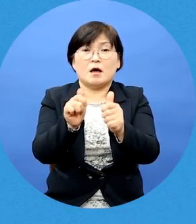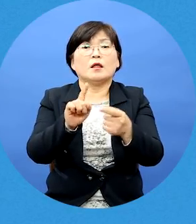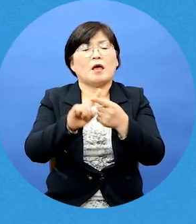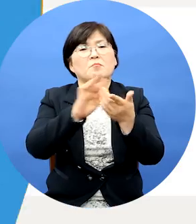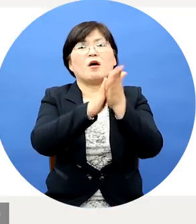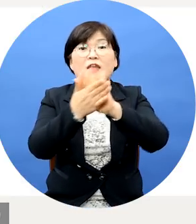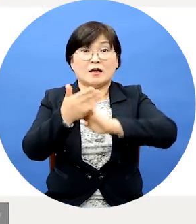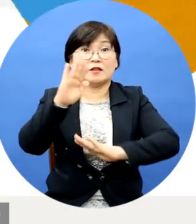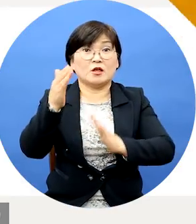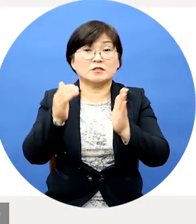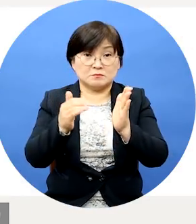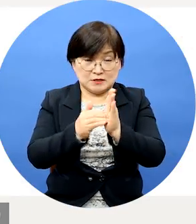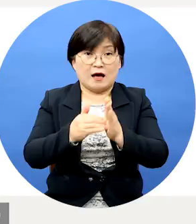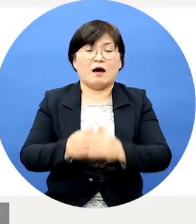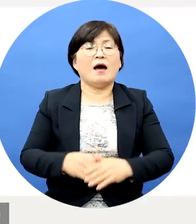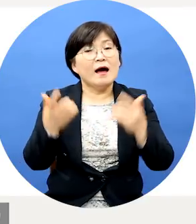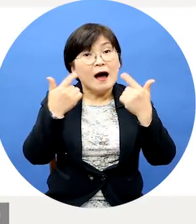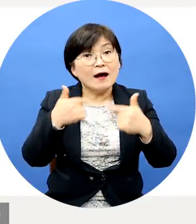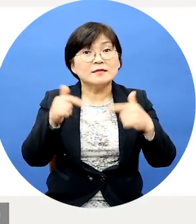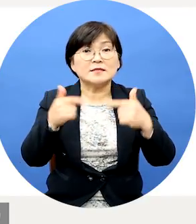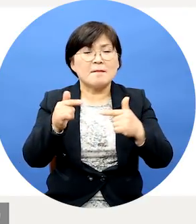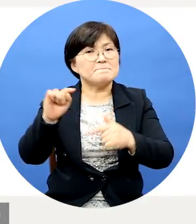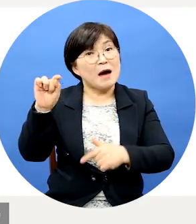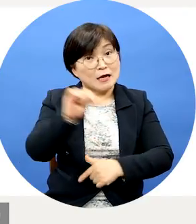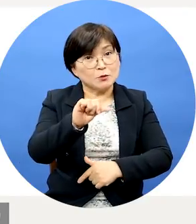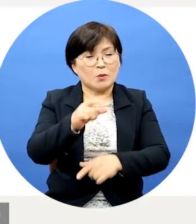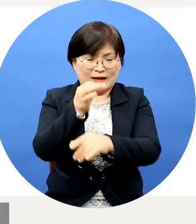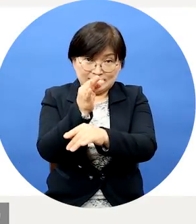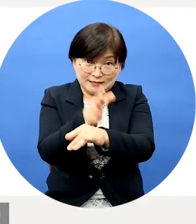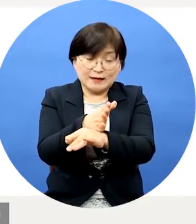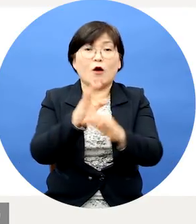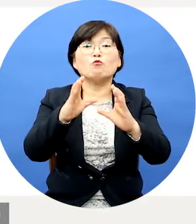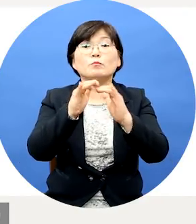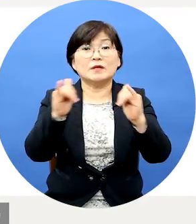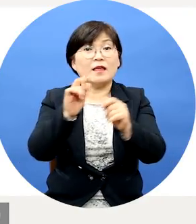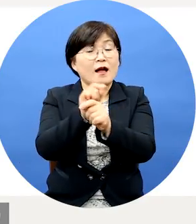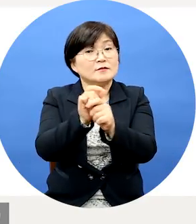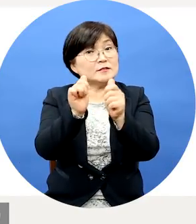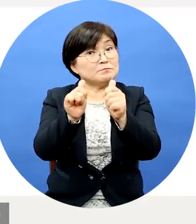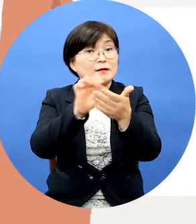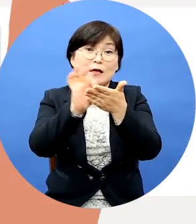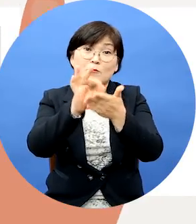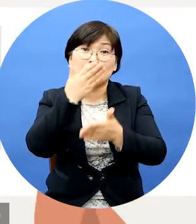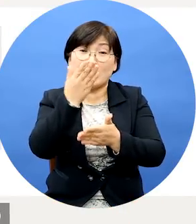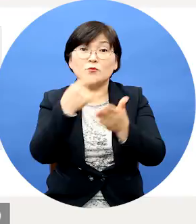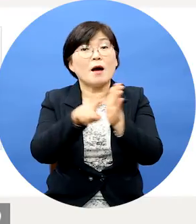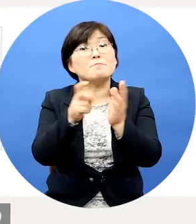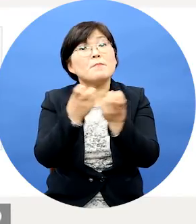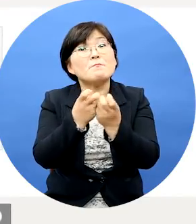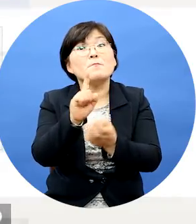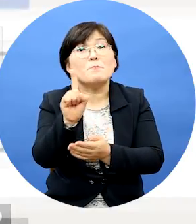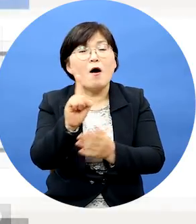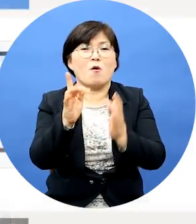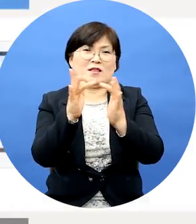번의 변화를 시도했습니다. 언제 어디서나 신속, 간단하게 국민들이 행정심판을 이용할 수 있는 방법,